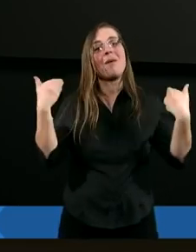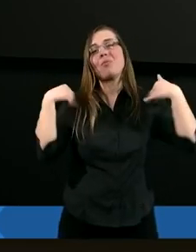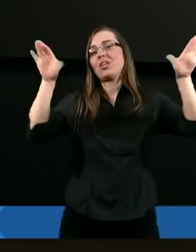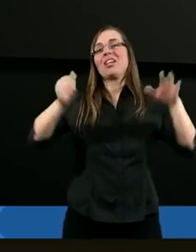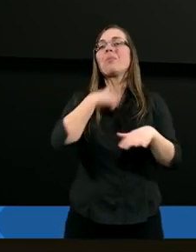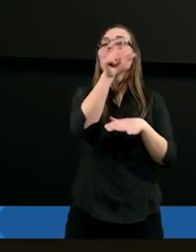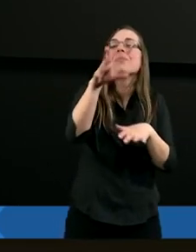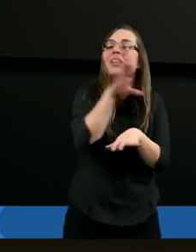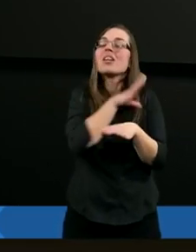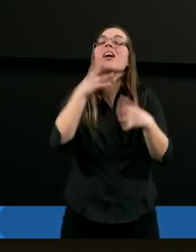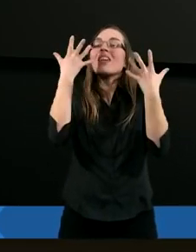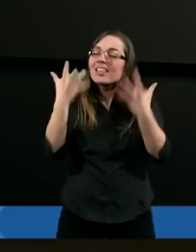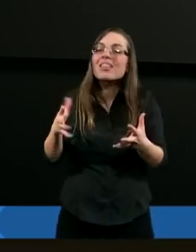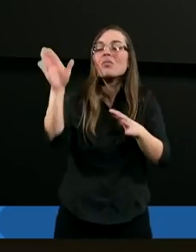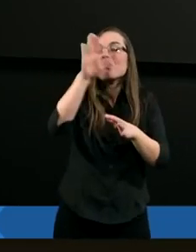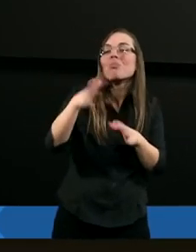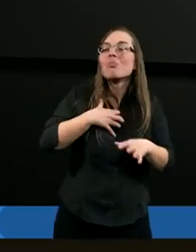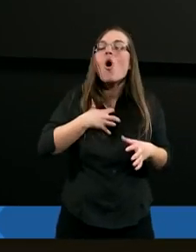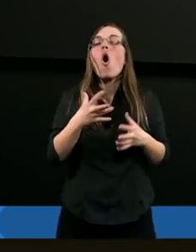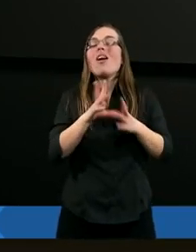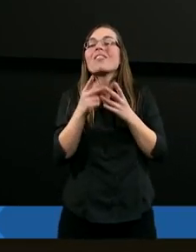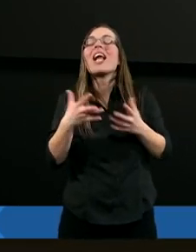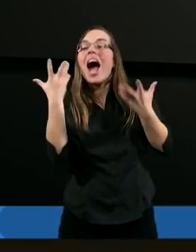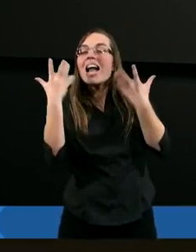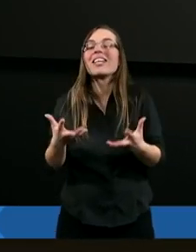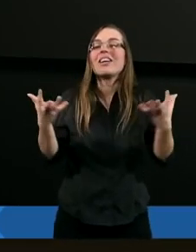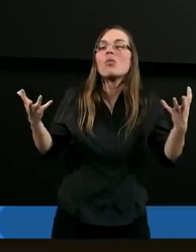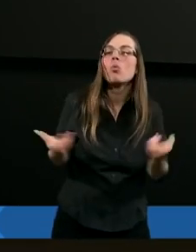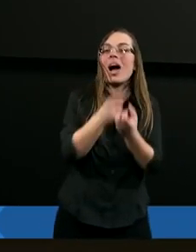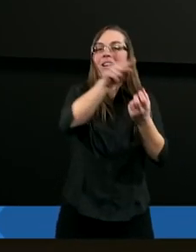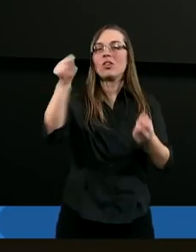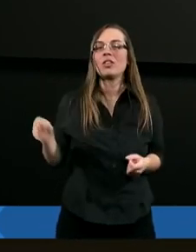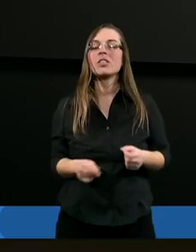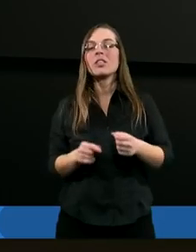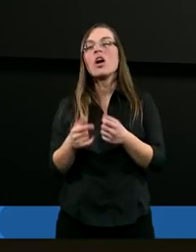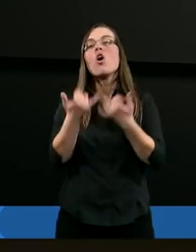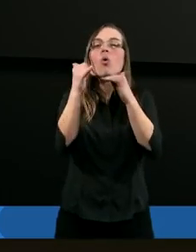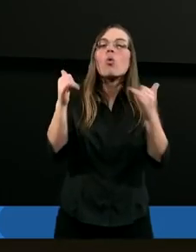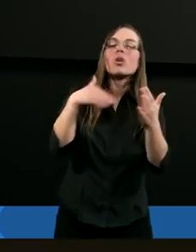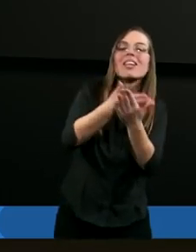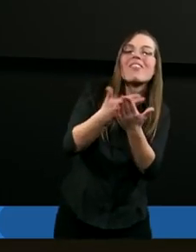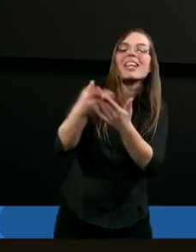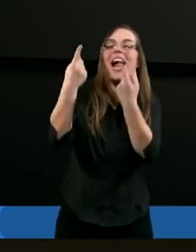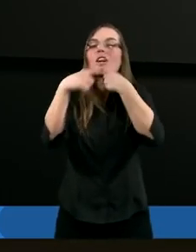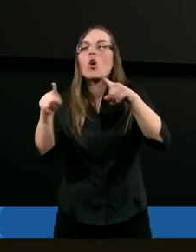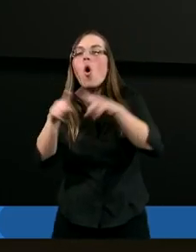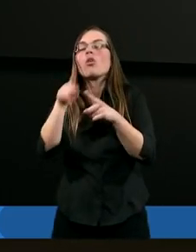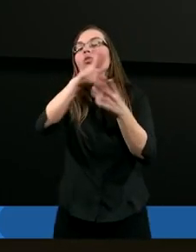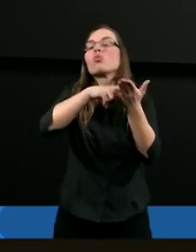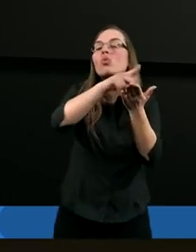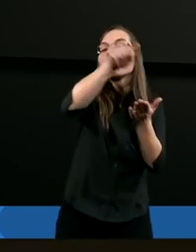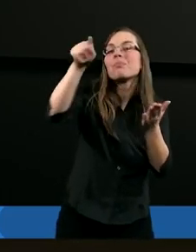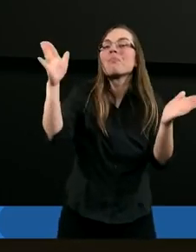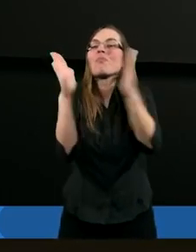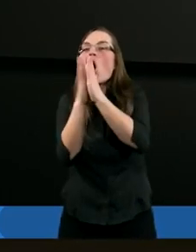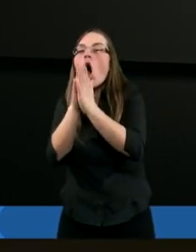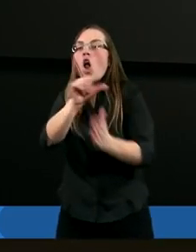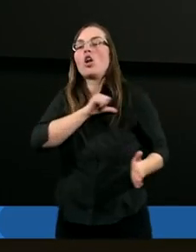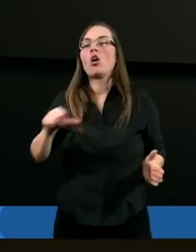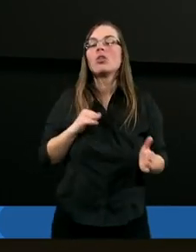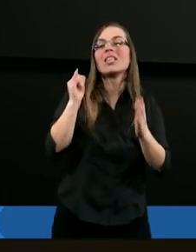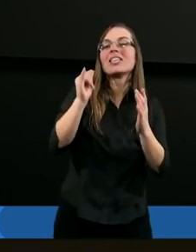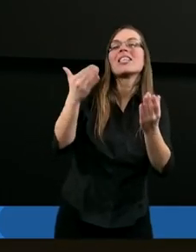chce, tylko trzeba mu pozwolić. Ale są ludzie, to w różnych wyznaniach, kościołach, którzy się modlą